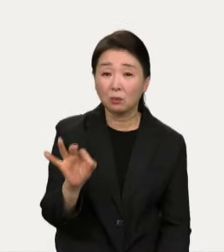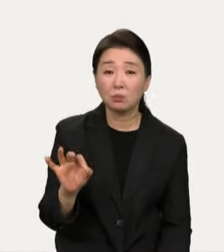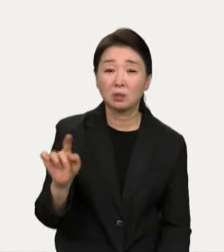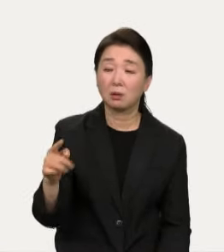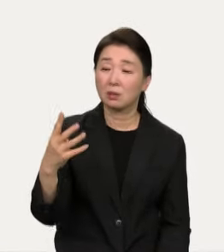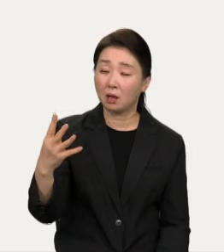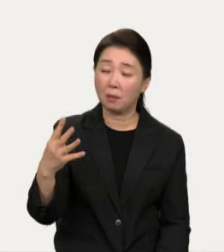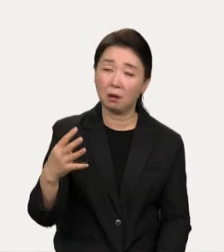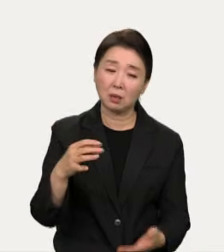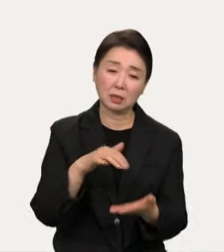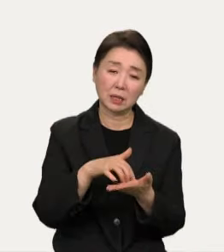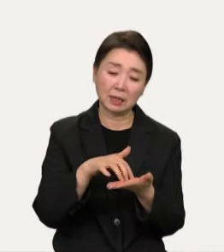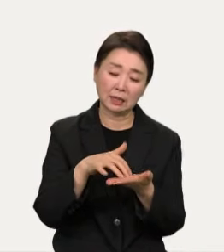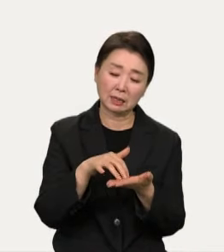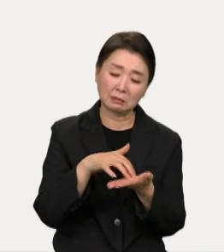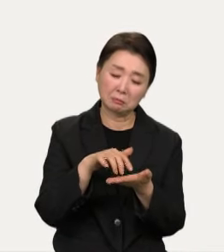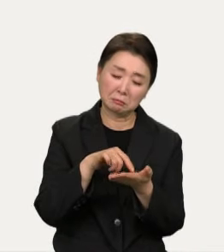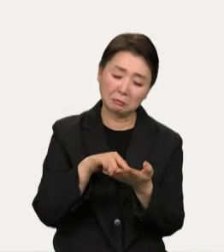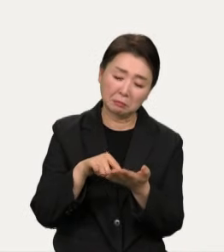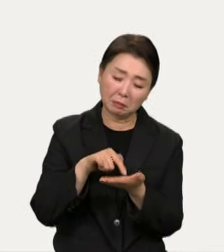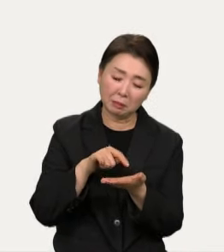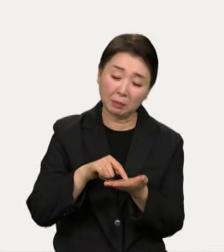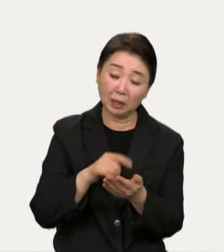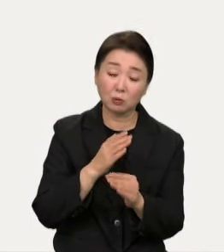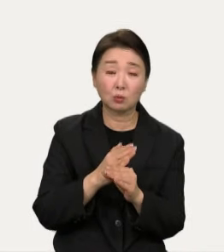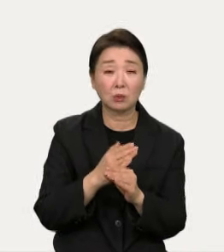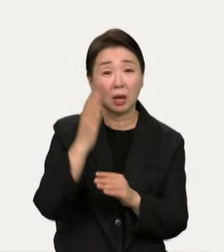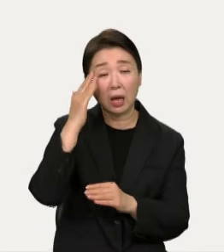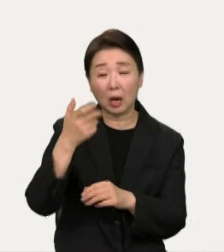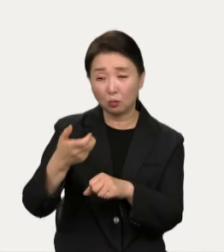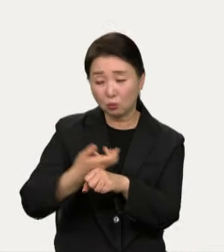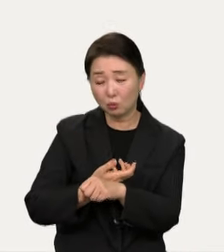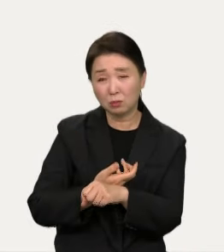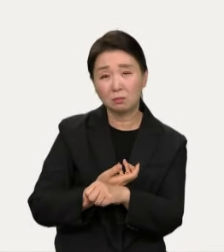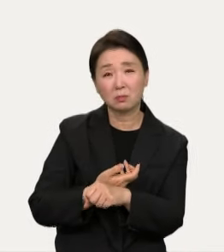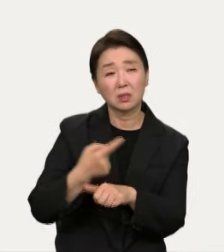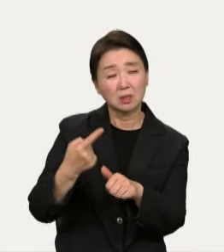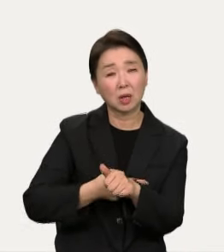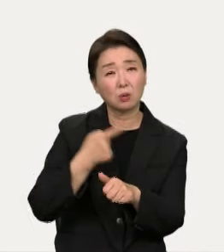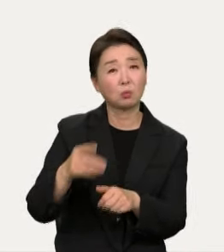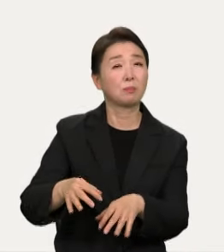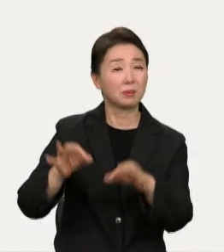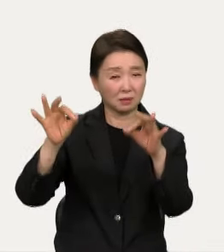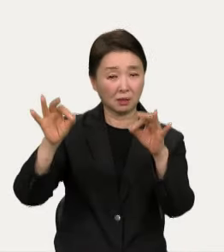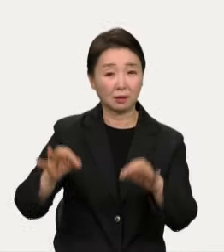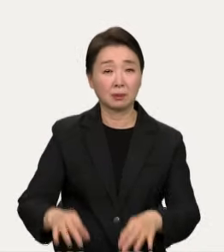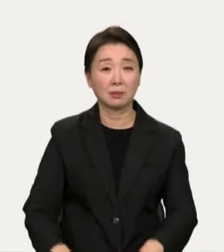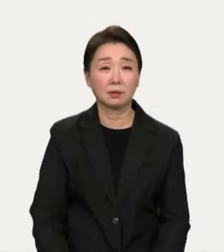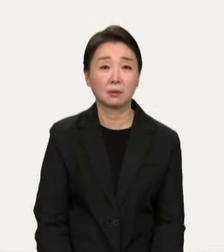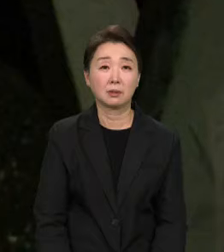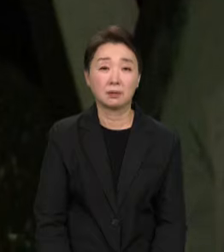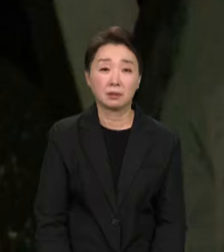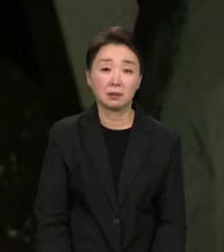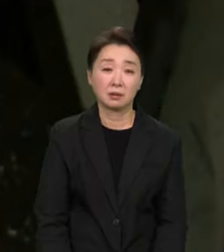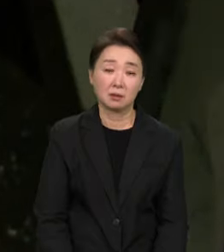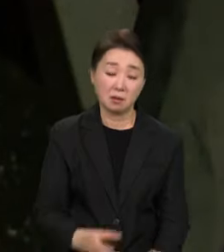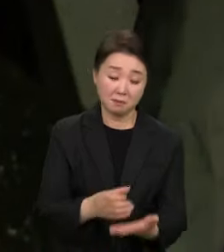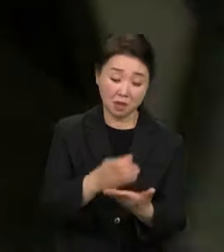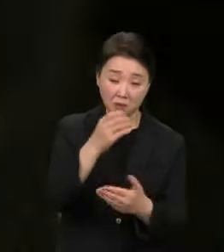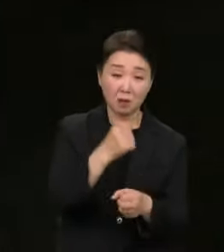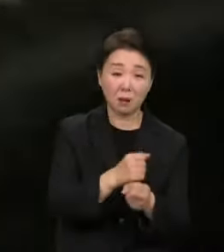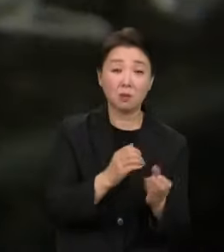1,400원대로 원가 계산을 다시 하고 있어 국내 수입가가 오를 수밖에 없다고 설명했습니다. 페트병을